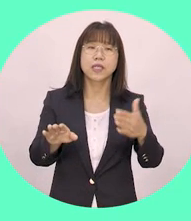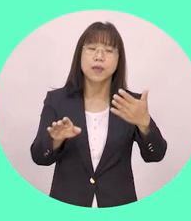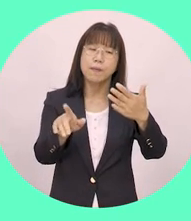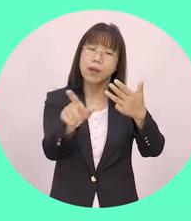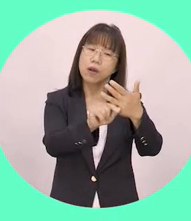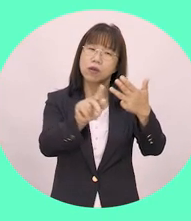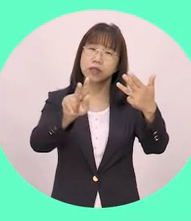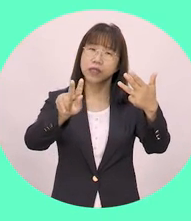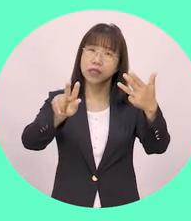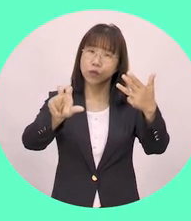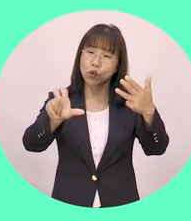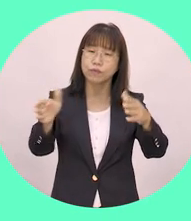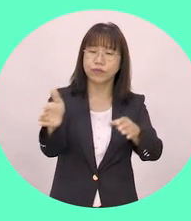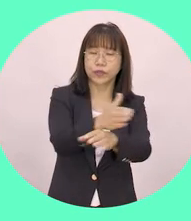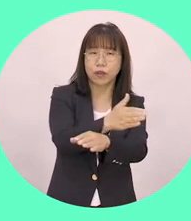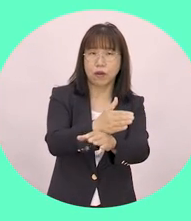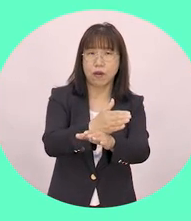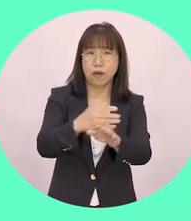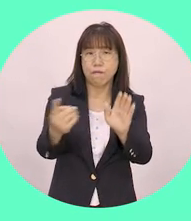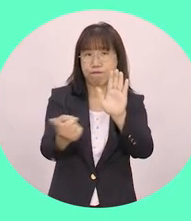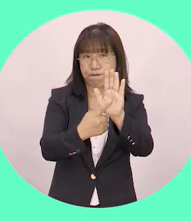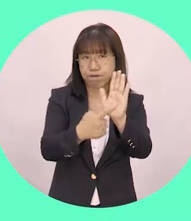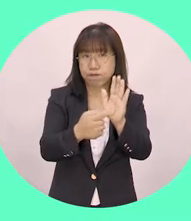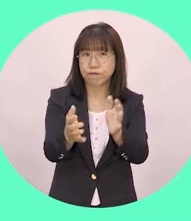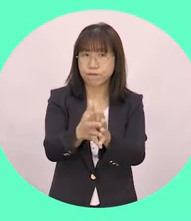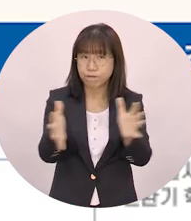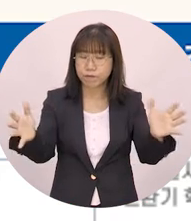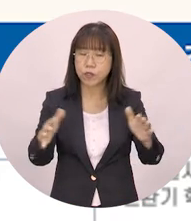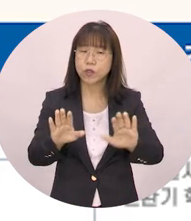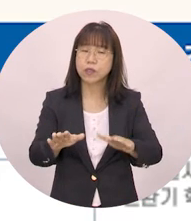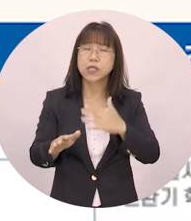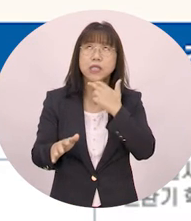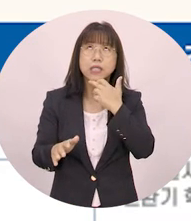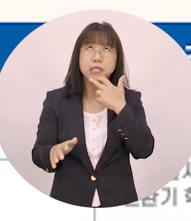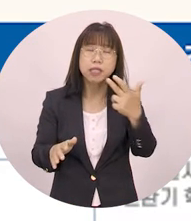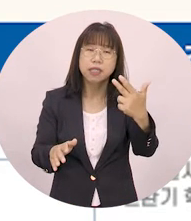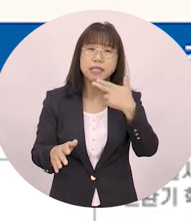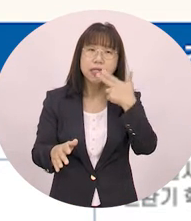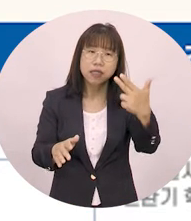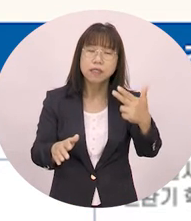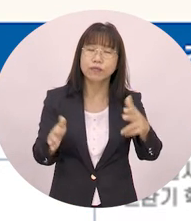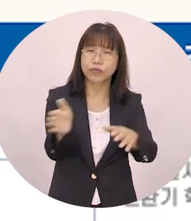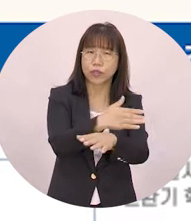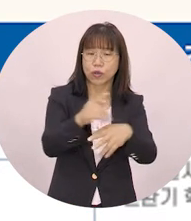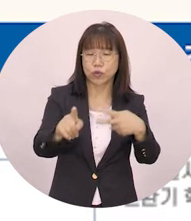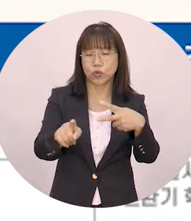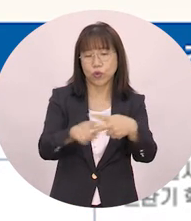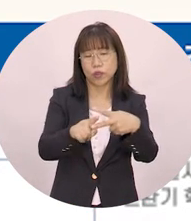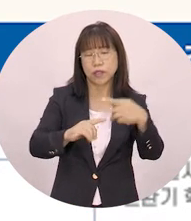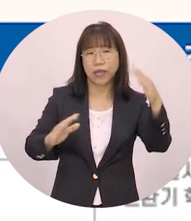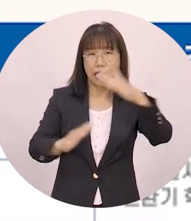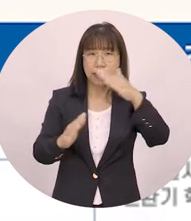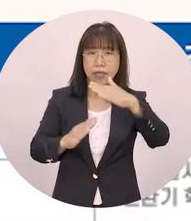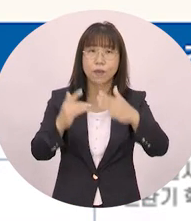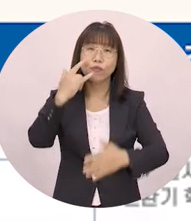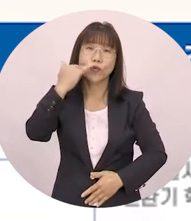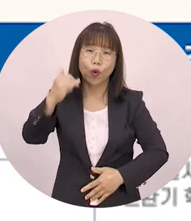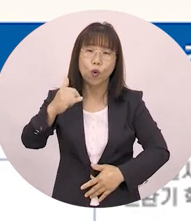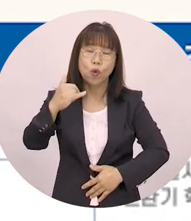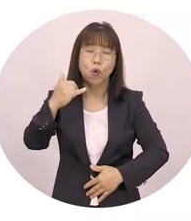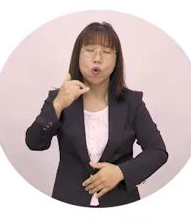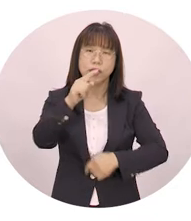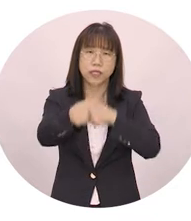지난 25일부터 모집을 시작한 이번 강서 학부모 아카데미는 지역 내 7세부터 초등학생 자녀를 둔 학부모라면 누구나